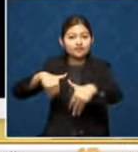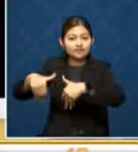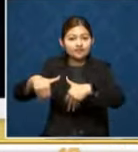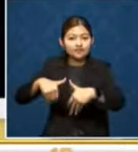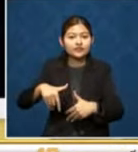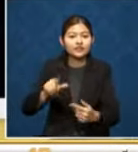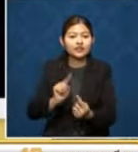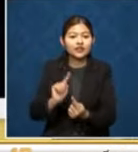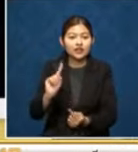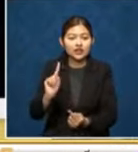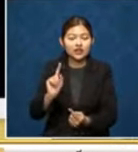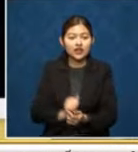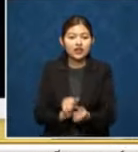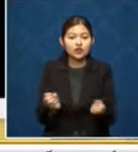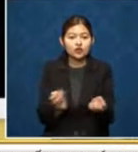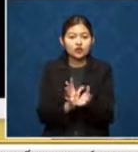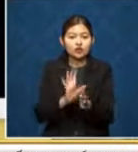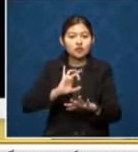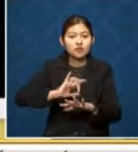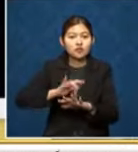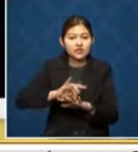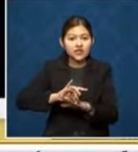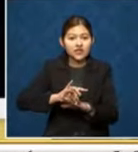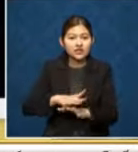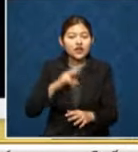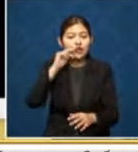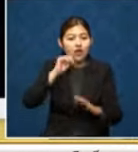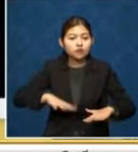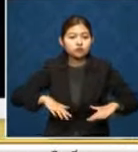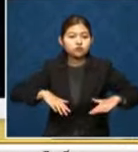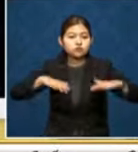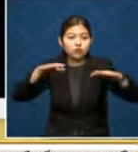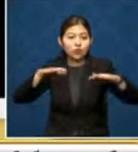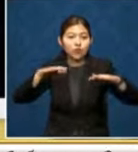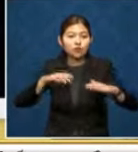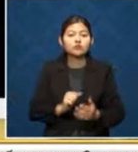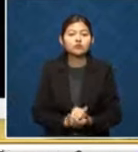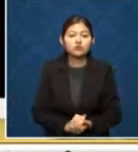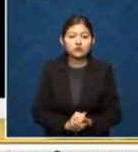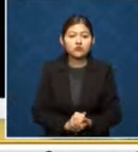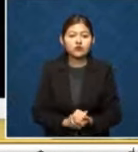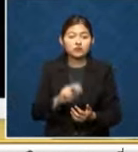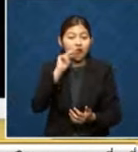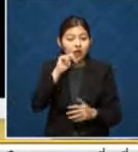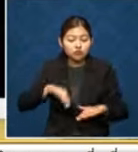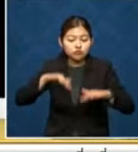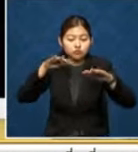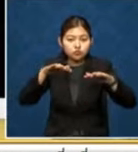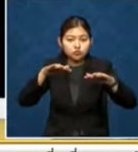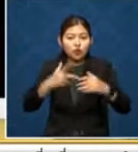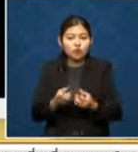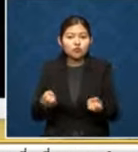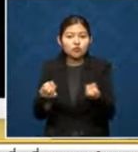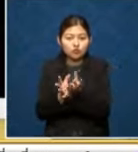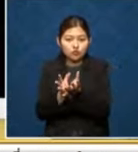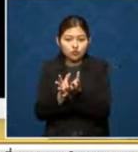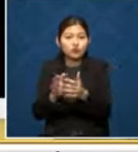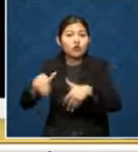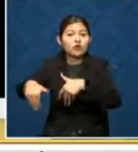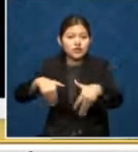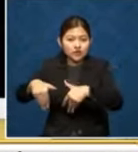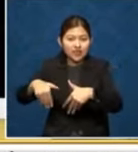ชิญกับภัยธรรมชาติอย่างเช่นน้ำท่วมพอทุกครั้งที่โดนน้ำท่วมมีมูลค่าความเสียหายที่มากโขแต่